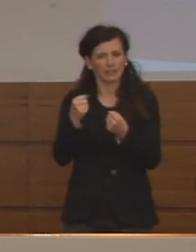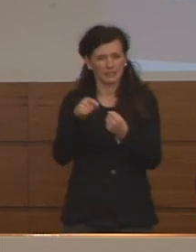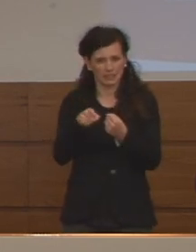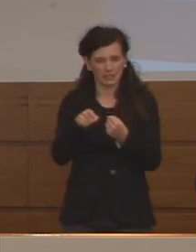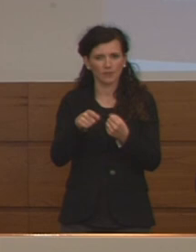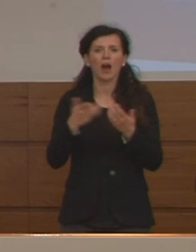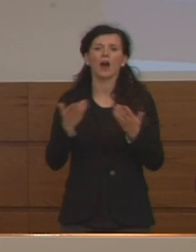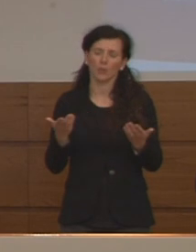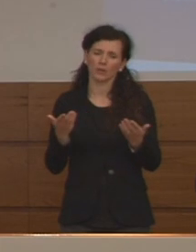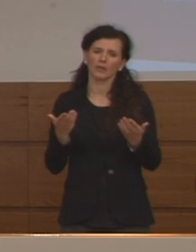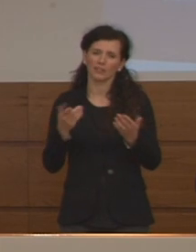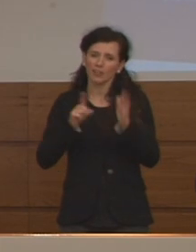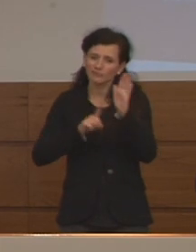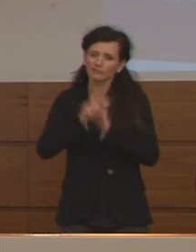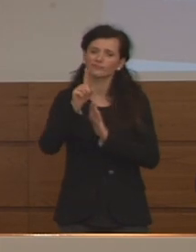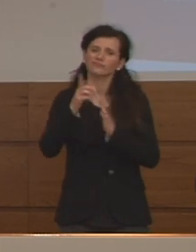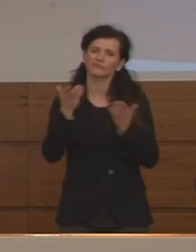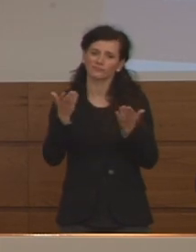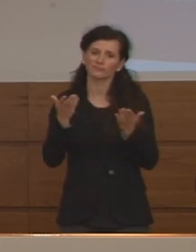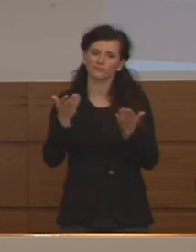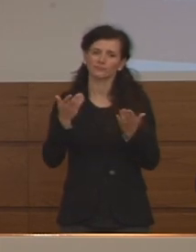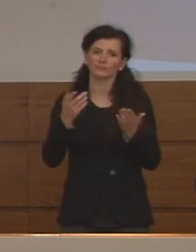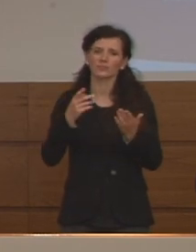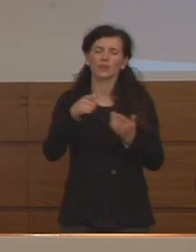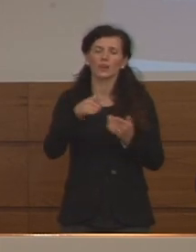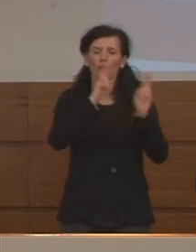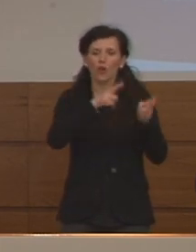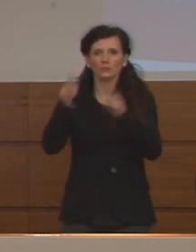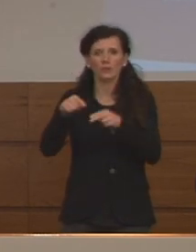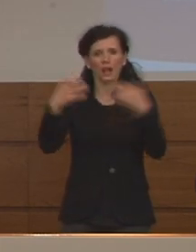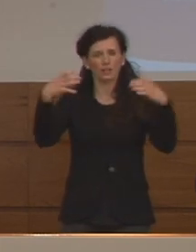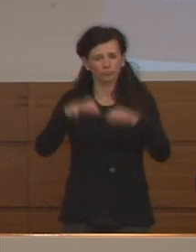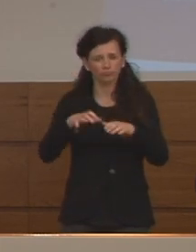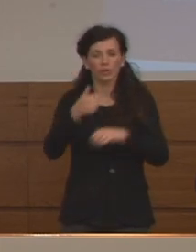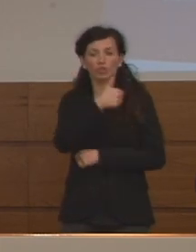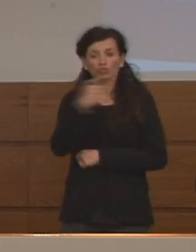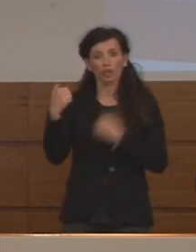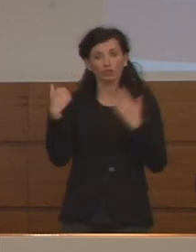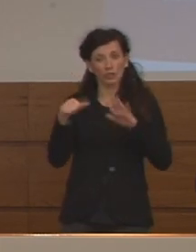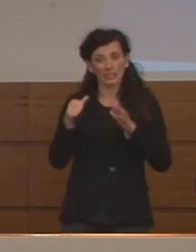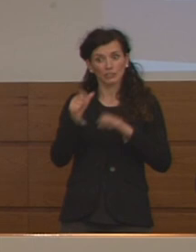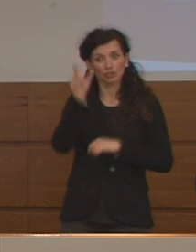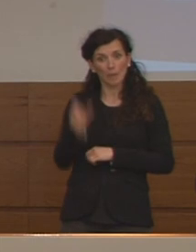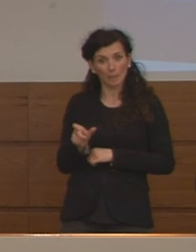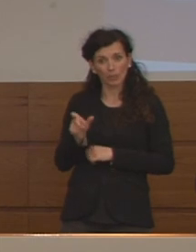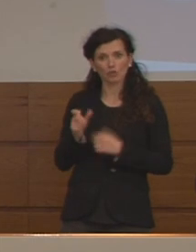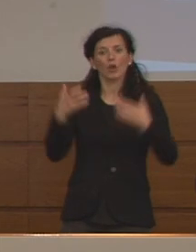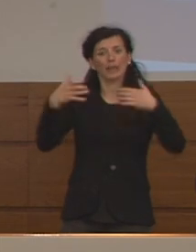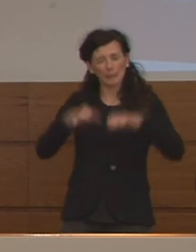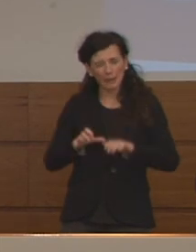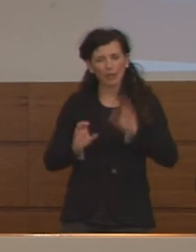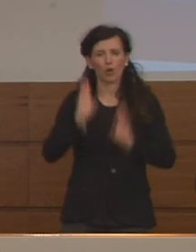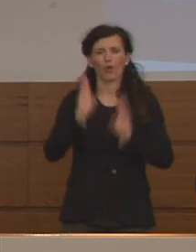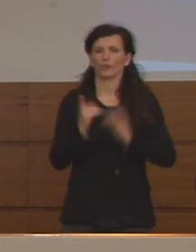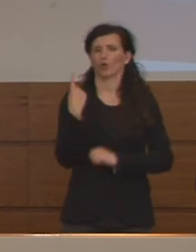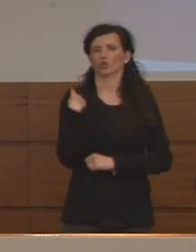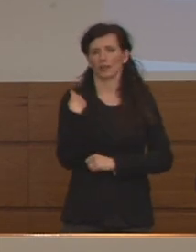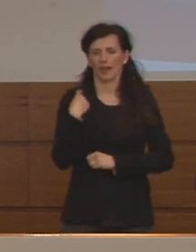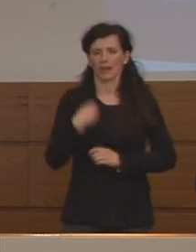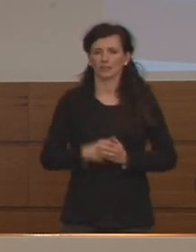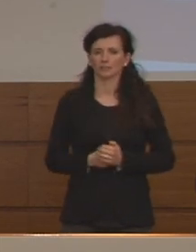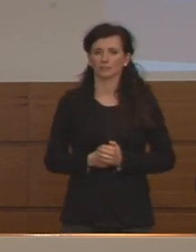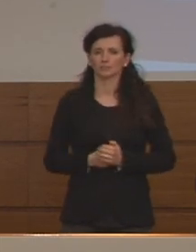ancora un segno negativo negli incremento rispetto a ieri 116 persone in meno rispetto a ieri il